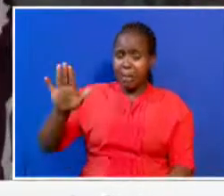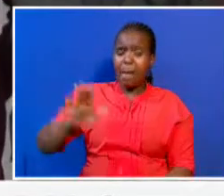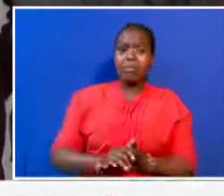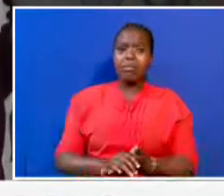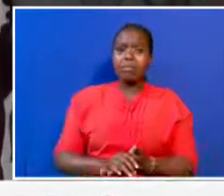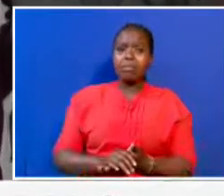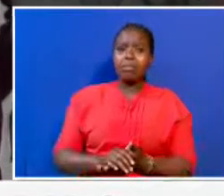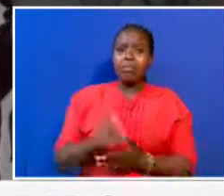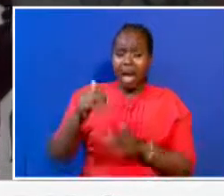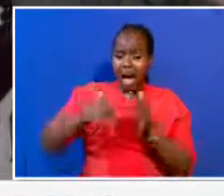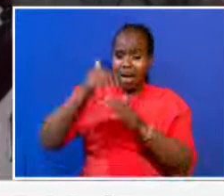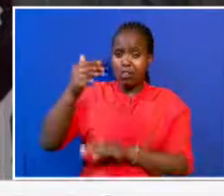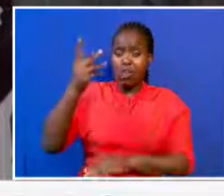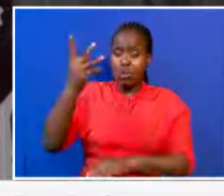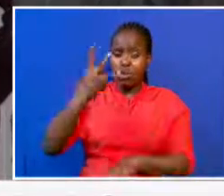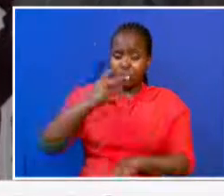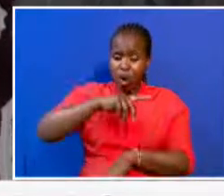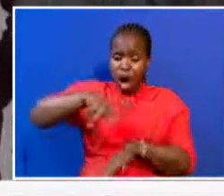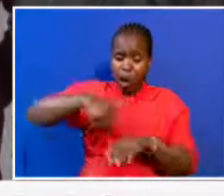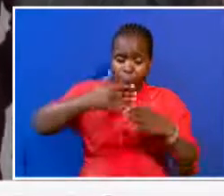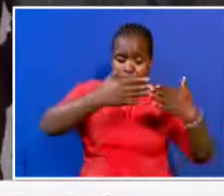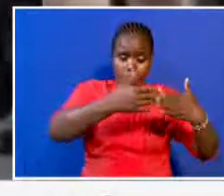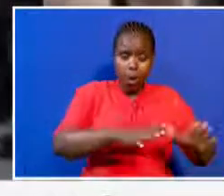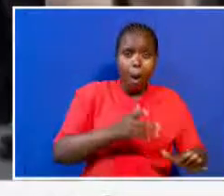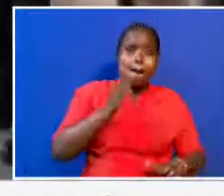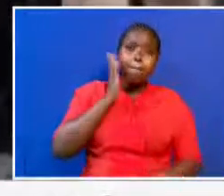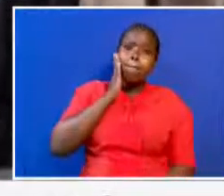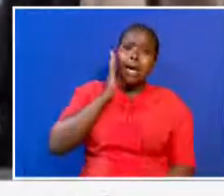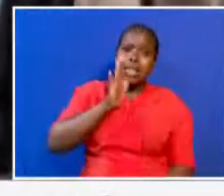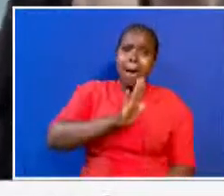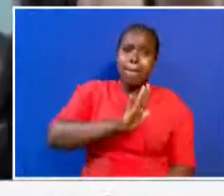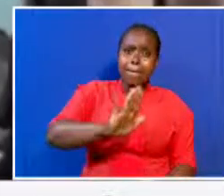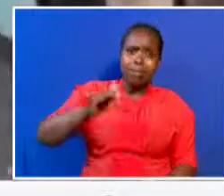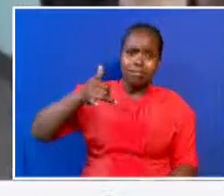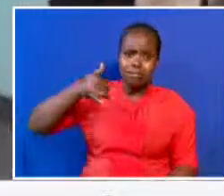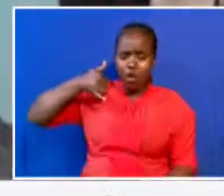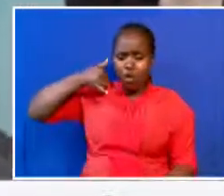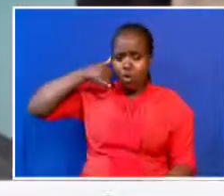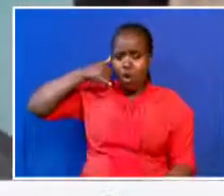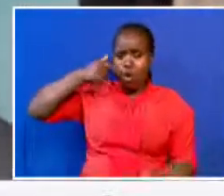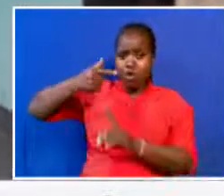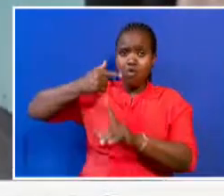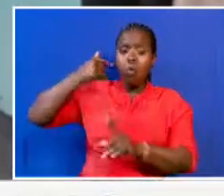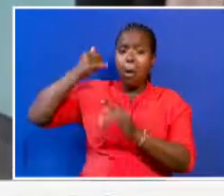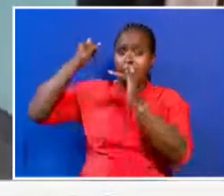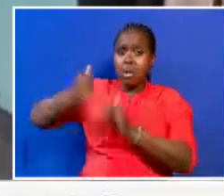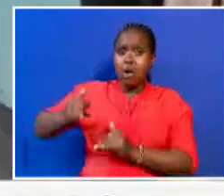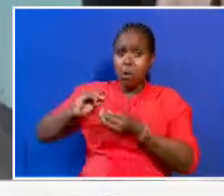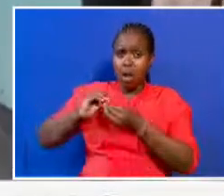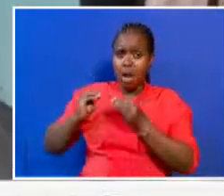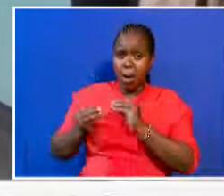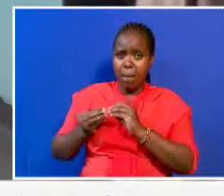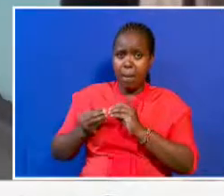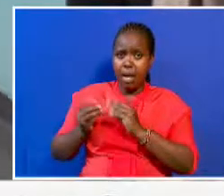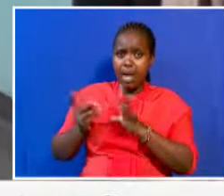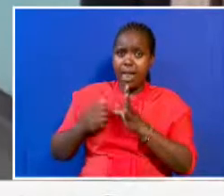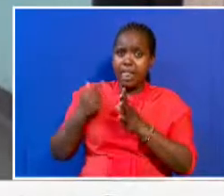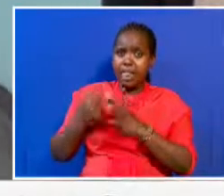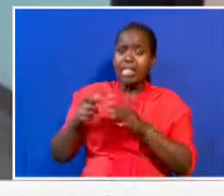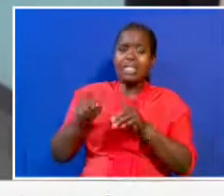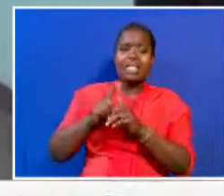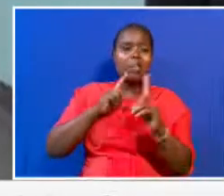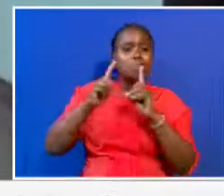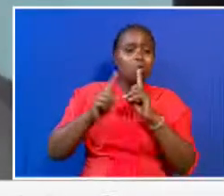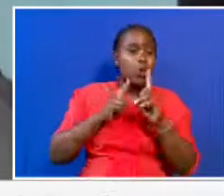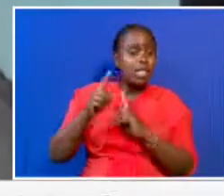Masaa takriban 24 baada yake kupotea, mamake Michelle alipigiwa simu na nambari isiyojulikana, na aliyekuwa